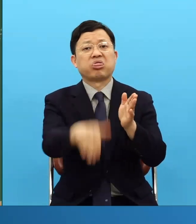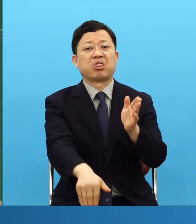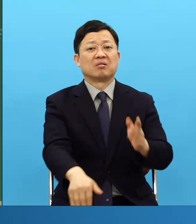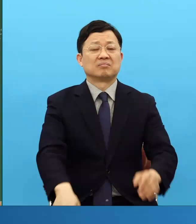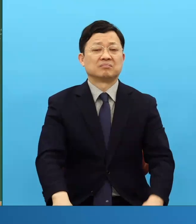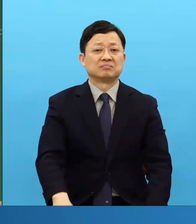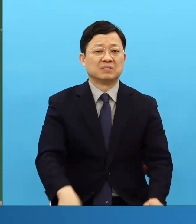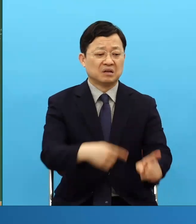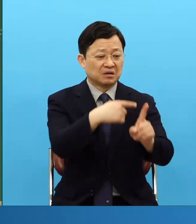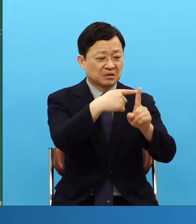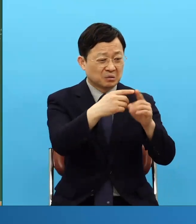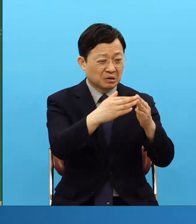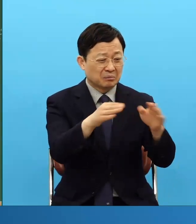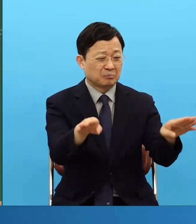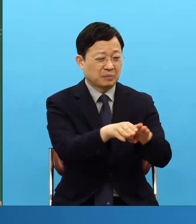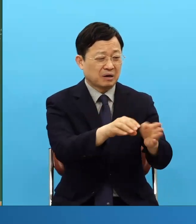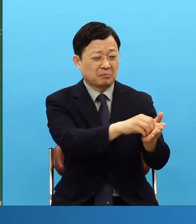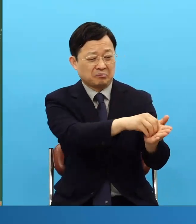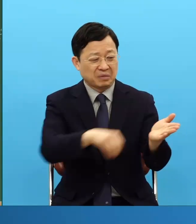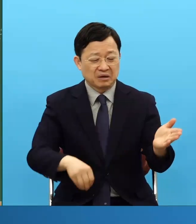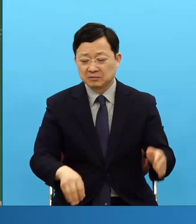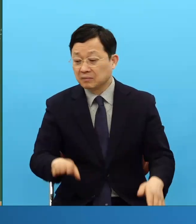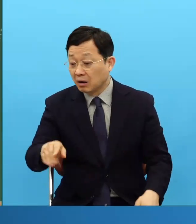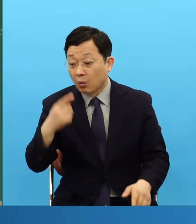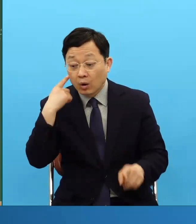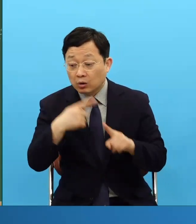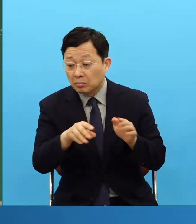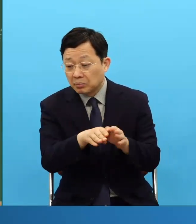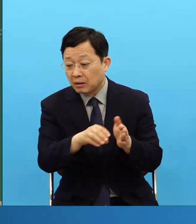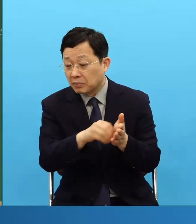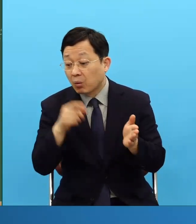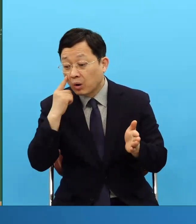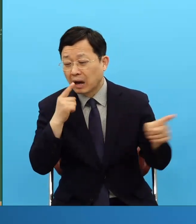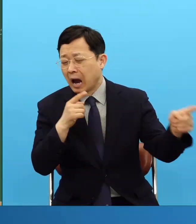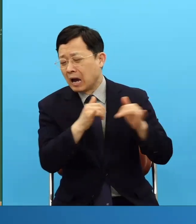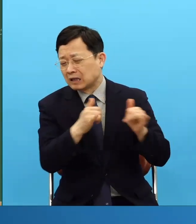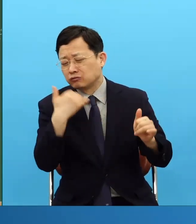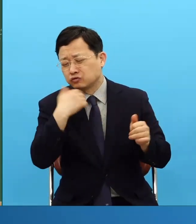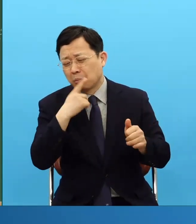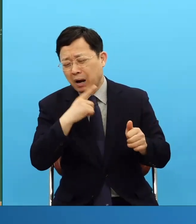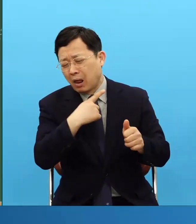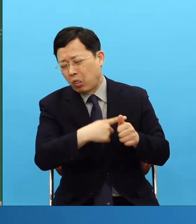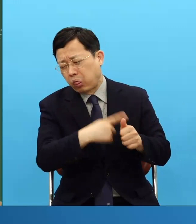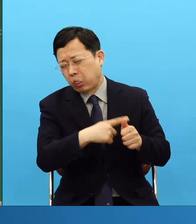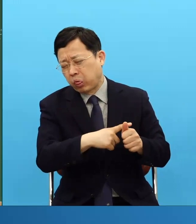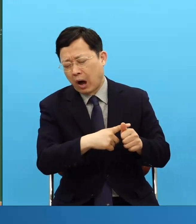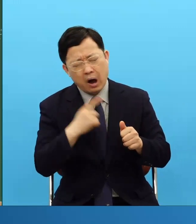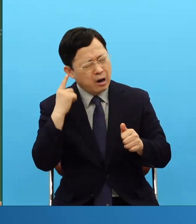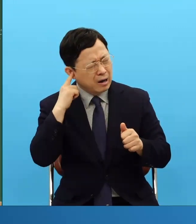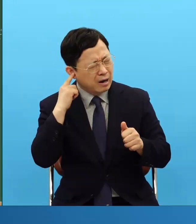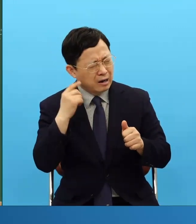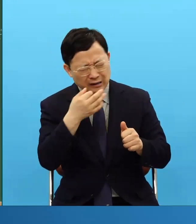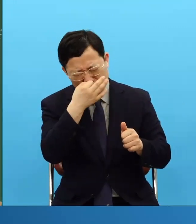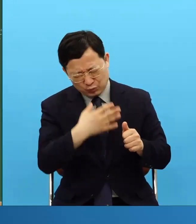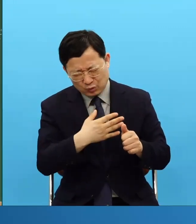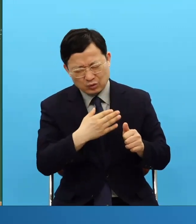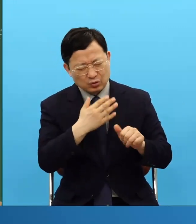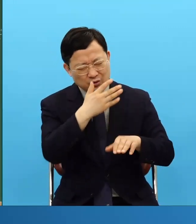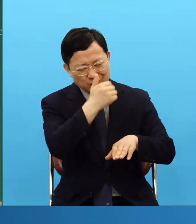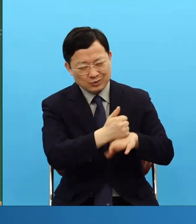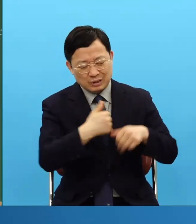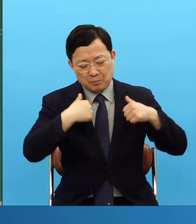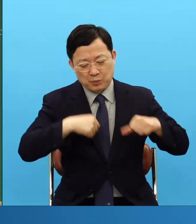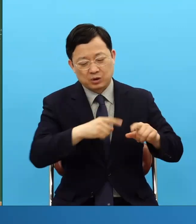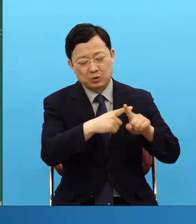다니다 그만두고 낙심한 사람들을 보면 사람 때문에 사람 소리 듣고 그만둬요. And the people who quit going to church and became discouraged, they quit going to church because they listened to what other people